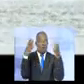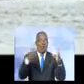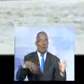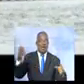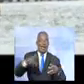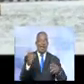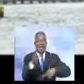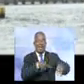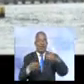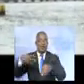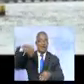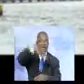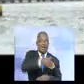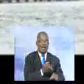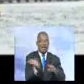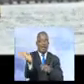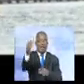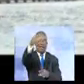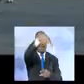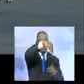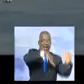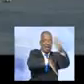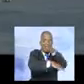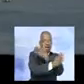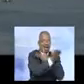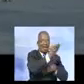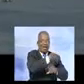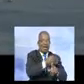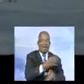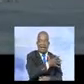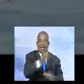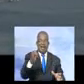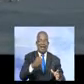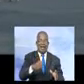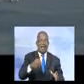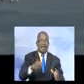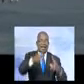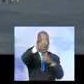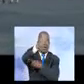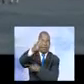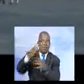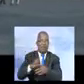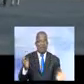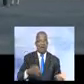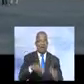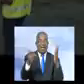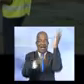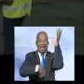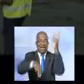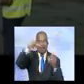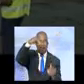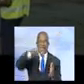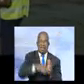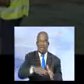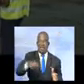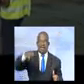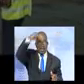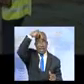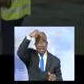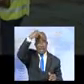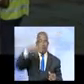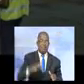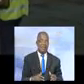Les ponts de Boisflay et de Jacqueville. Des actions fortes du chef de l'État pour une Côte d'Ivoire forte avec